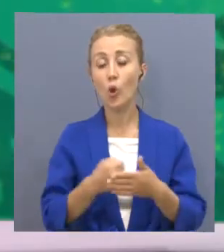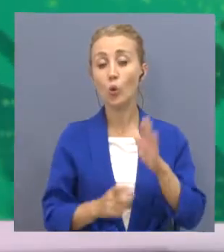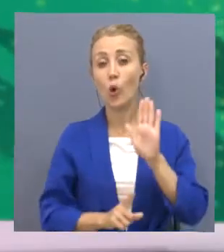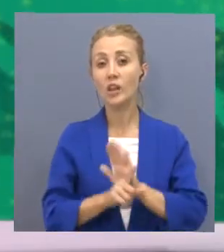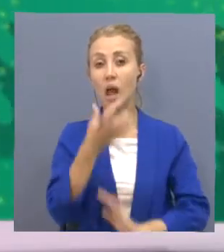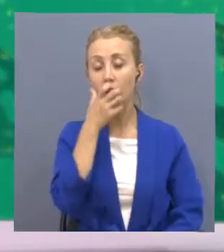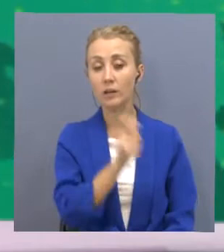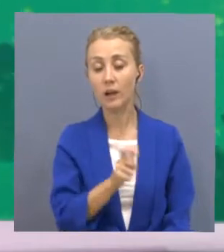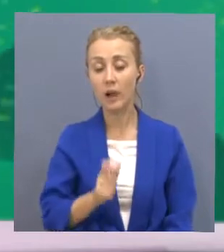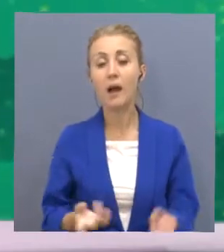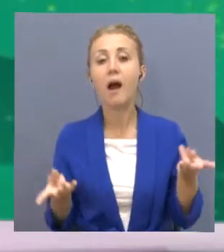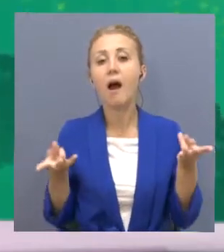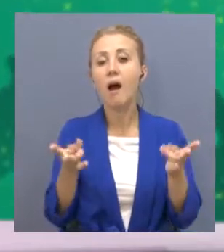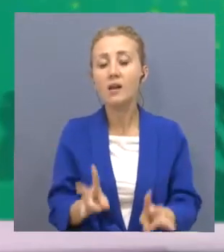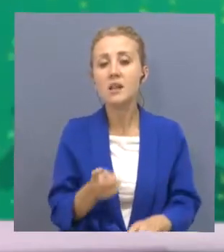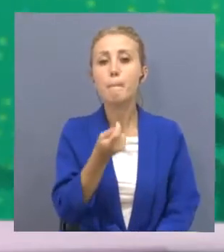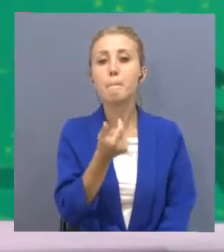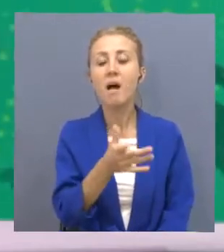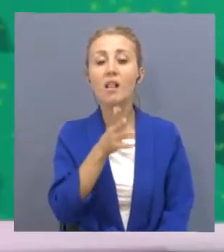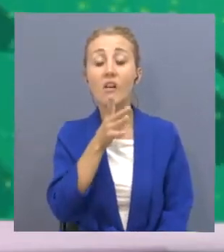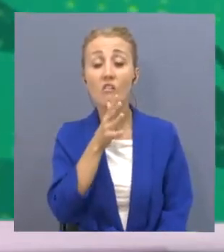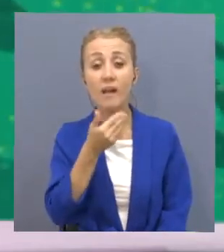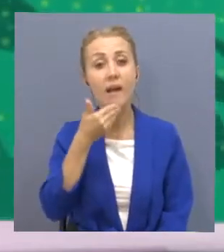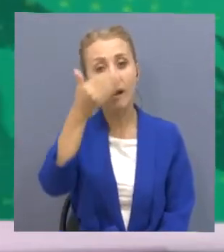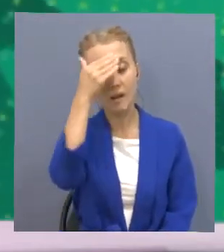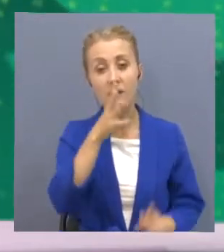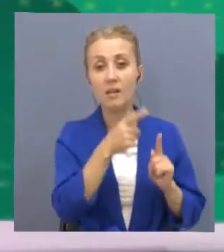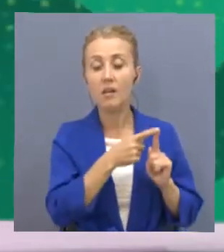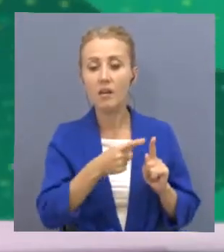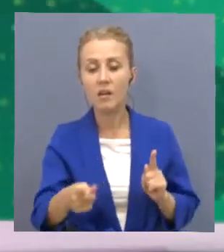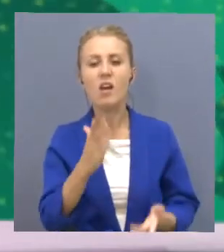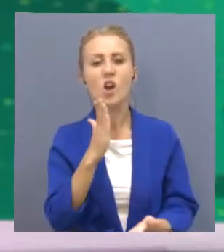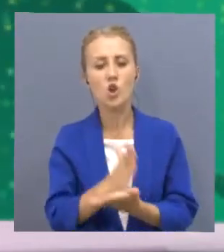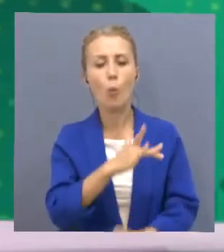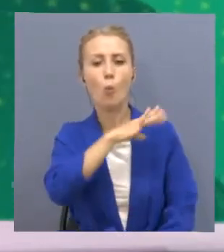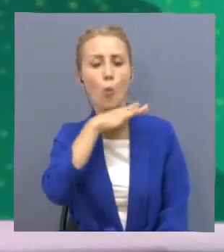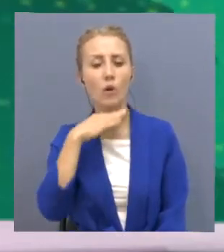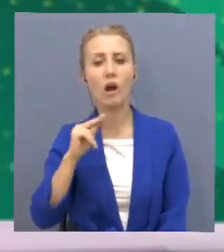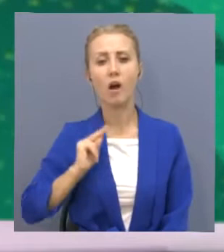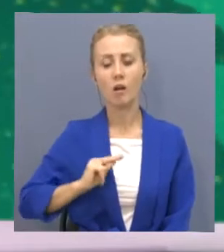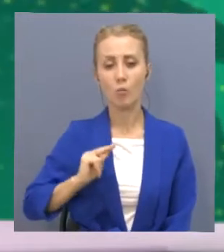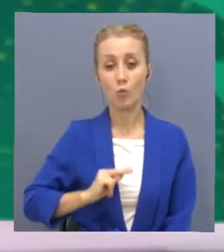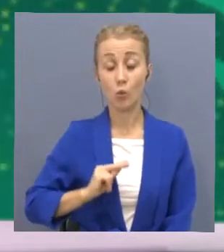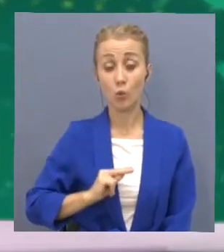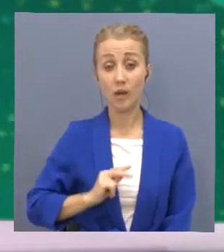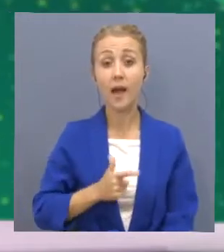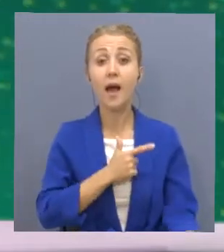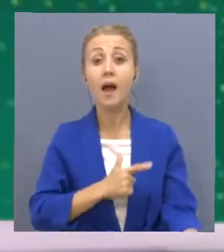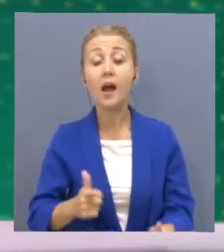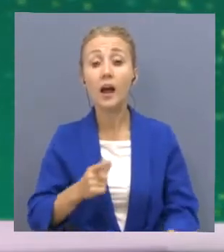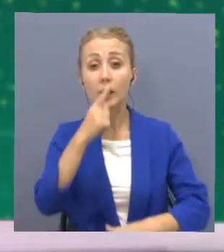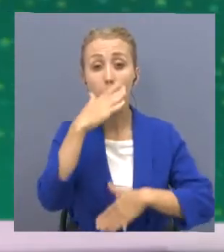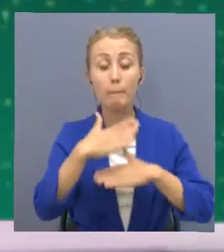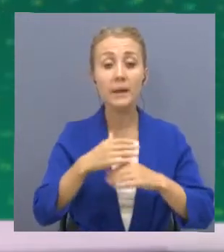отопительного сезона осталось не так много времени. В летний период у коммунальщиков забот не меньше, чем зимой. О том, как готовиться к предстоящей